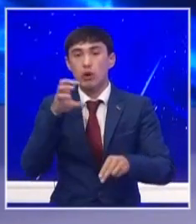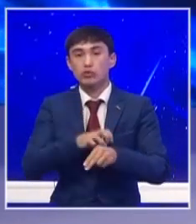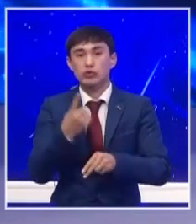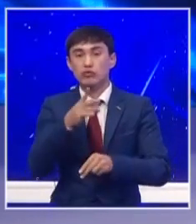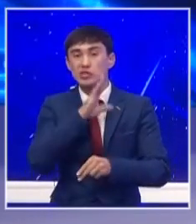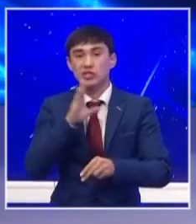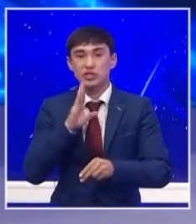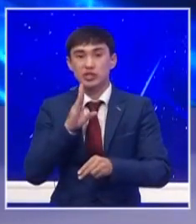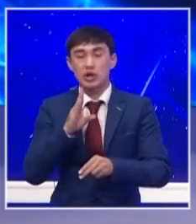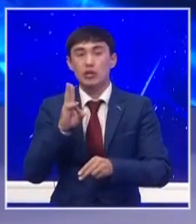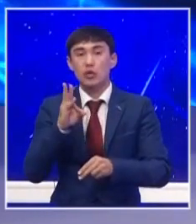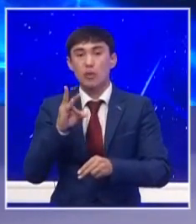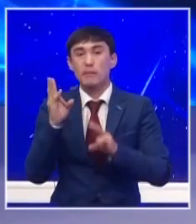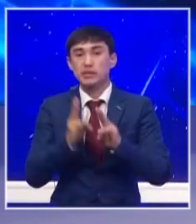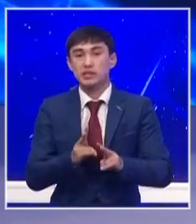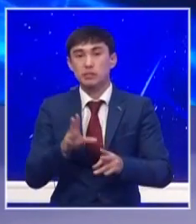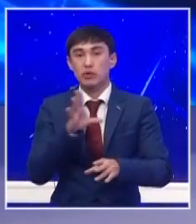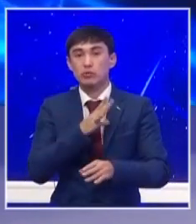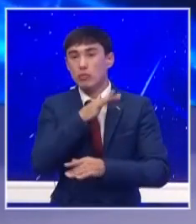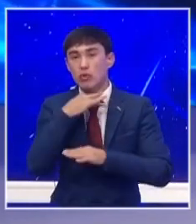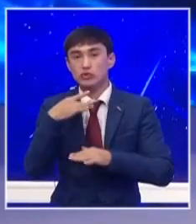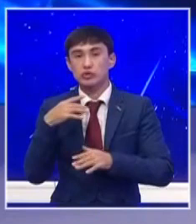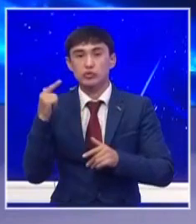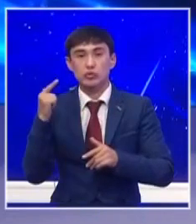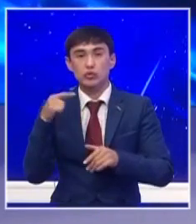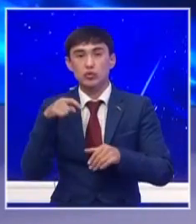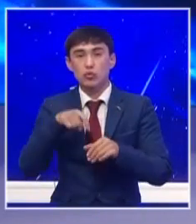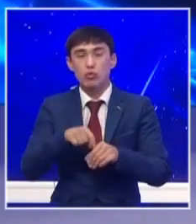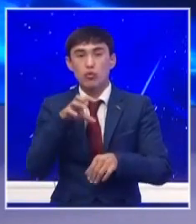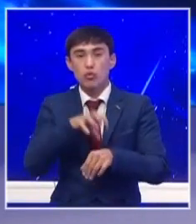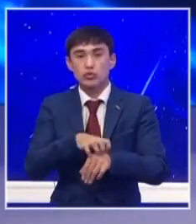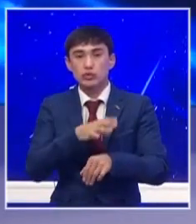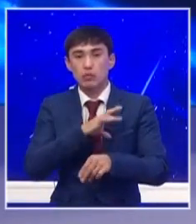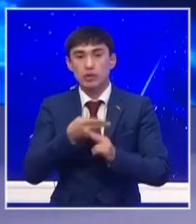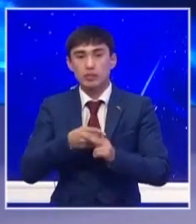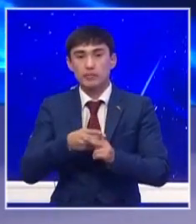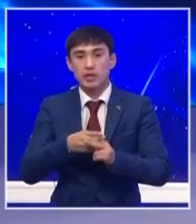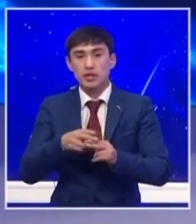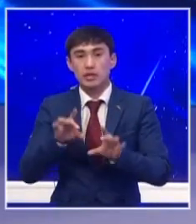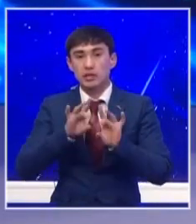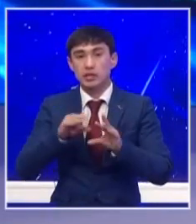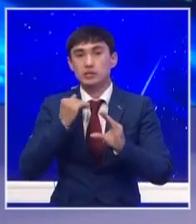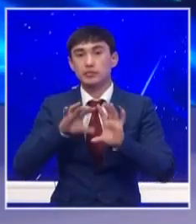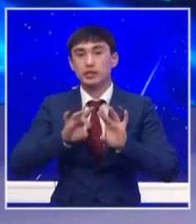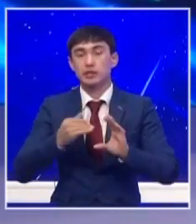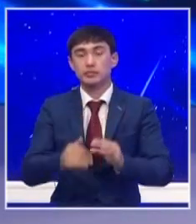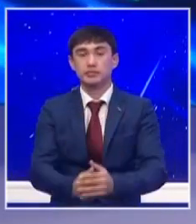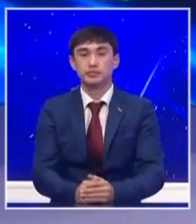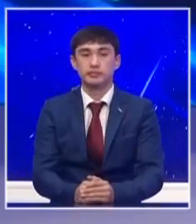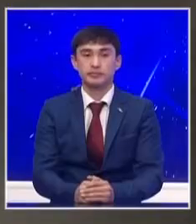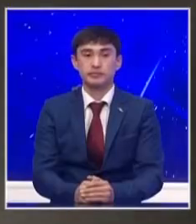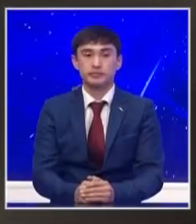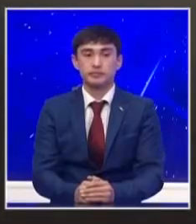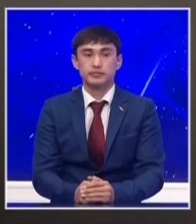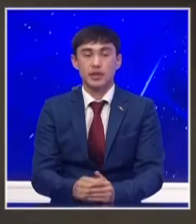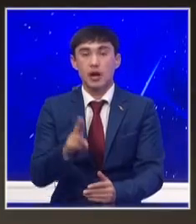двух женщин одна из пострадавших получила Множественные глубокие укусы об этом и не только смотрите далее